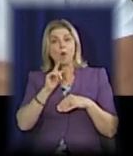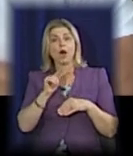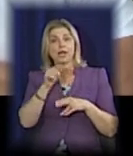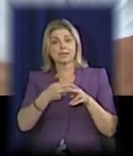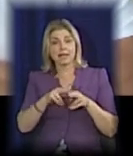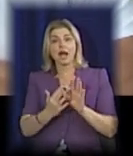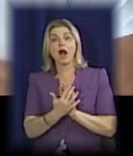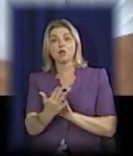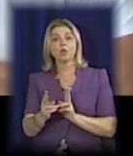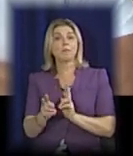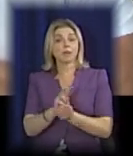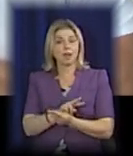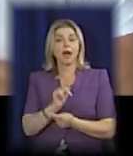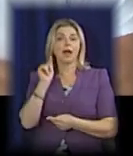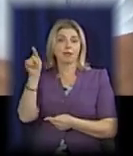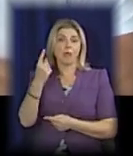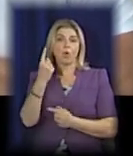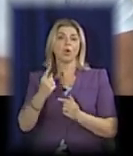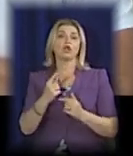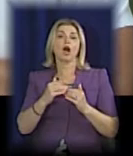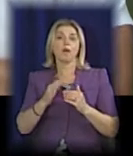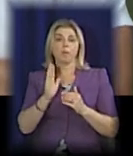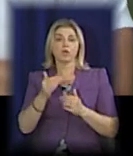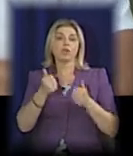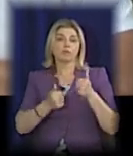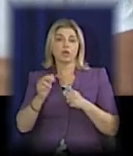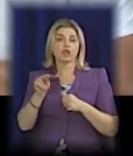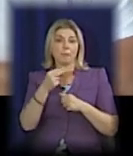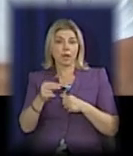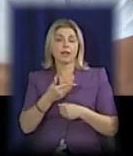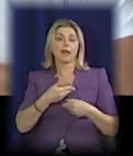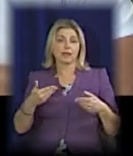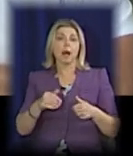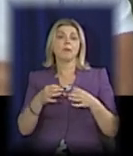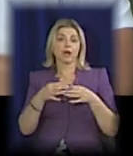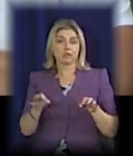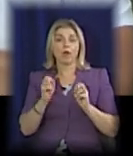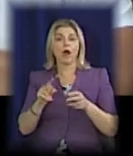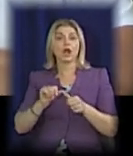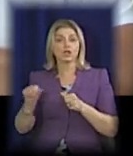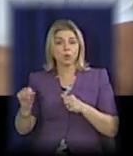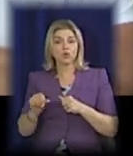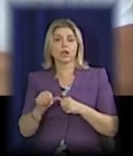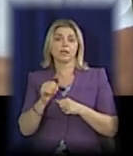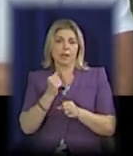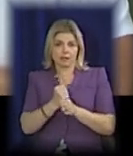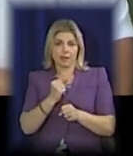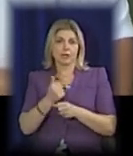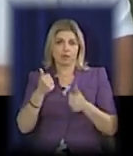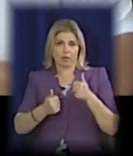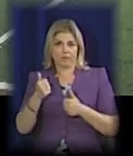газон міняти, там, наприклад, одне коло чемпіонату, нам дозволять, як виключення, грати на цьому полі, значить, календарні